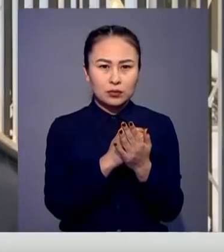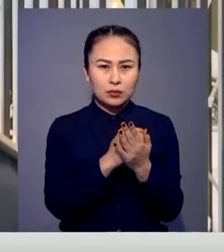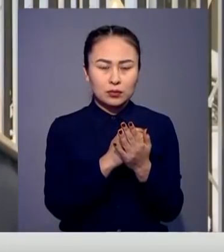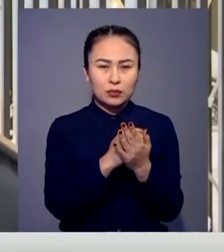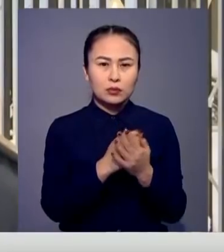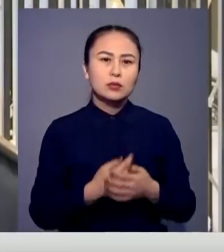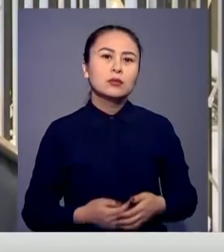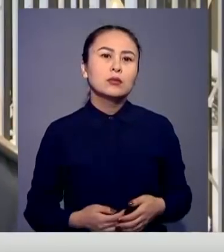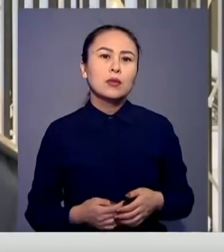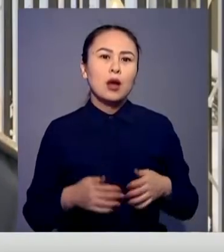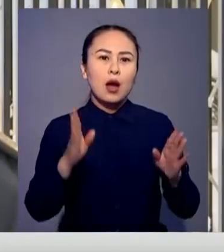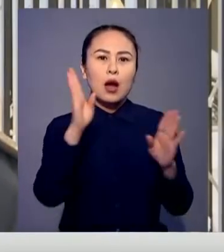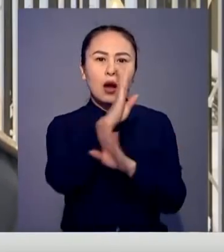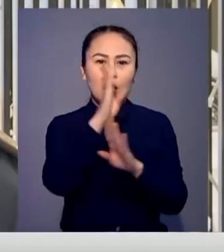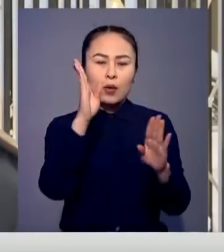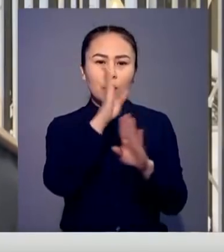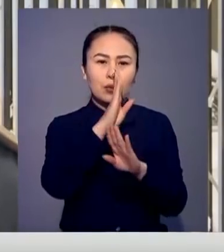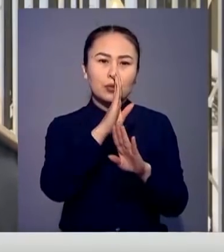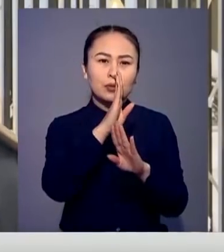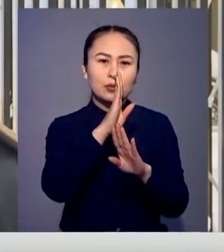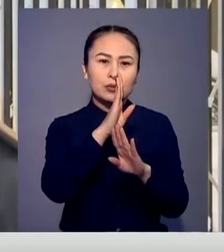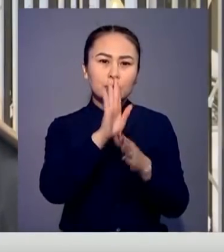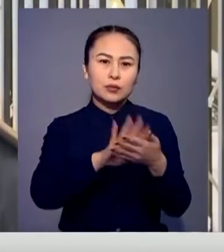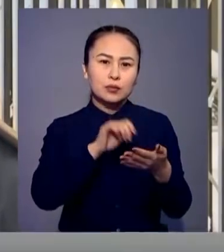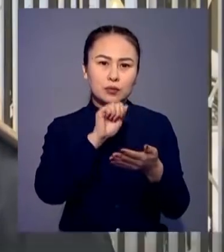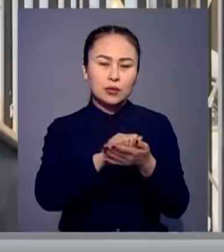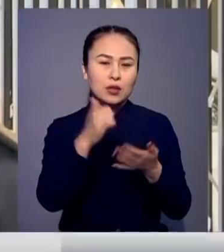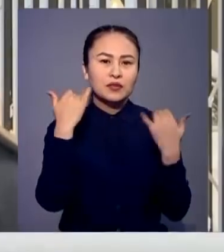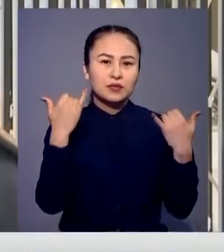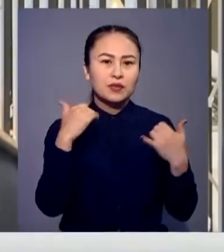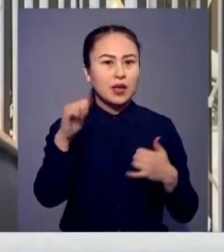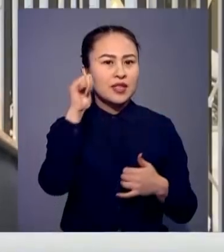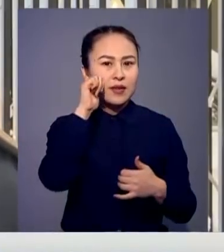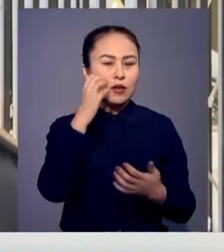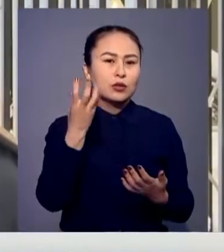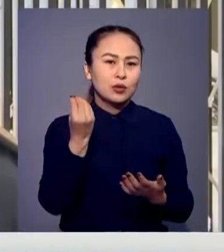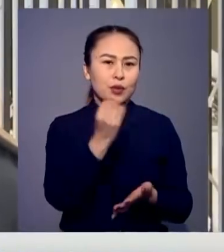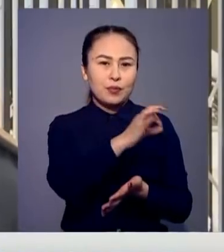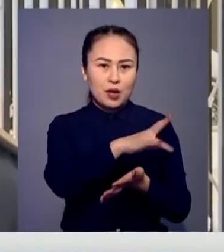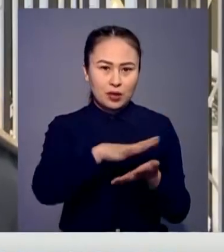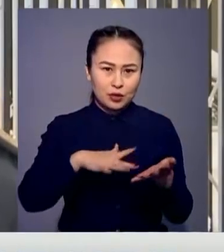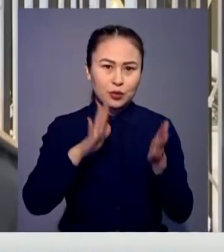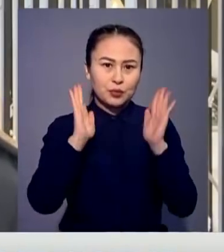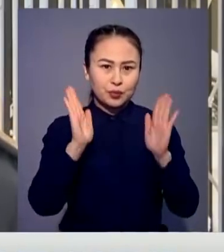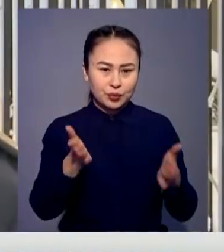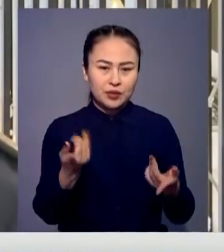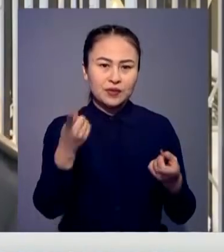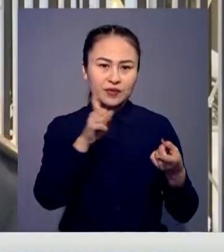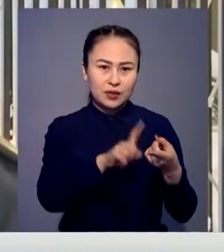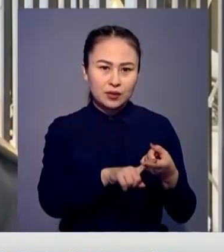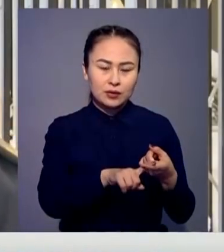жағдайдағы ауа райын бұзылу бүгінгі және ертеңге де жалғасады. Соған